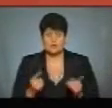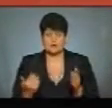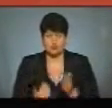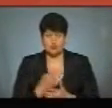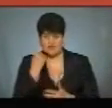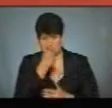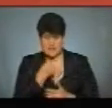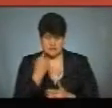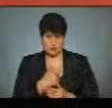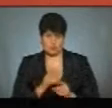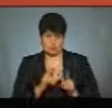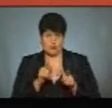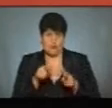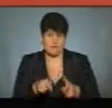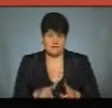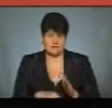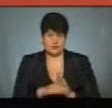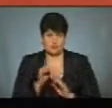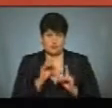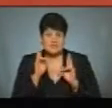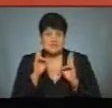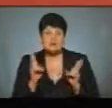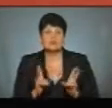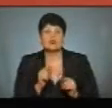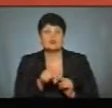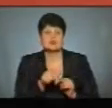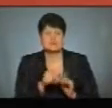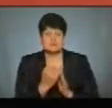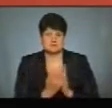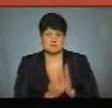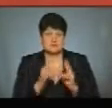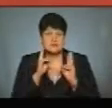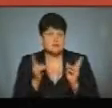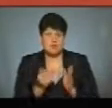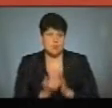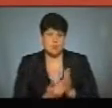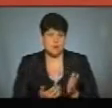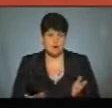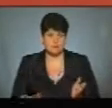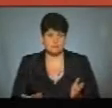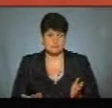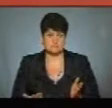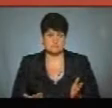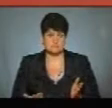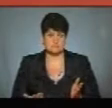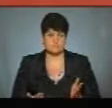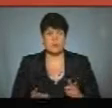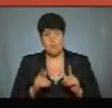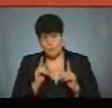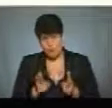зайти в парламент новий. Ми ще не зовсім навіть знаємо, хто в цих списках, ми навіть не знаємо їхні програми. Ну,